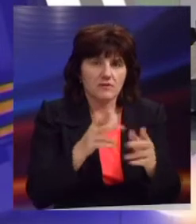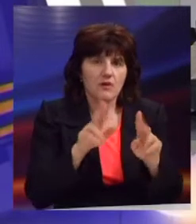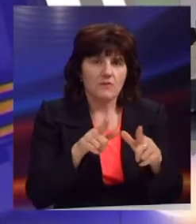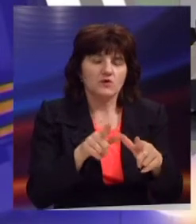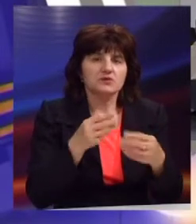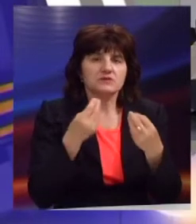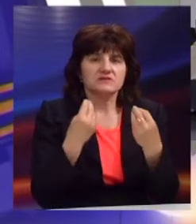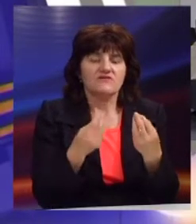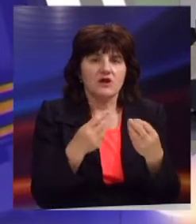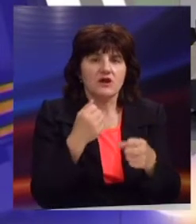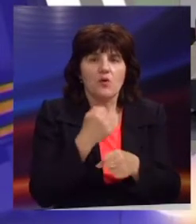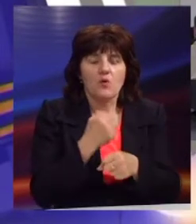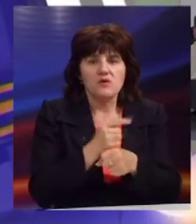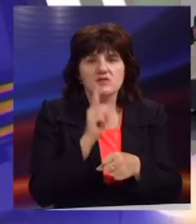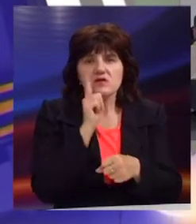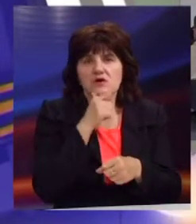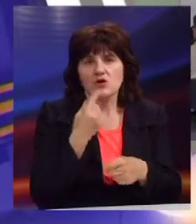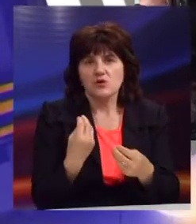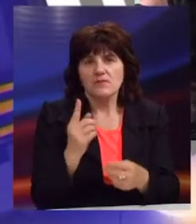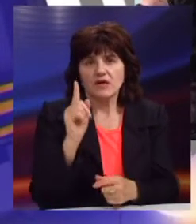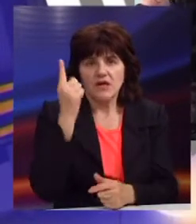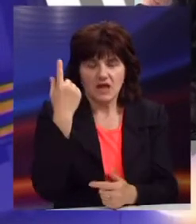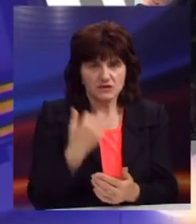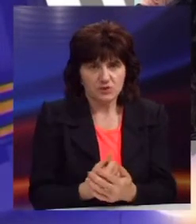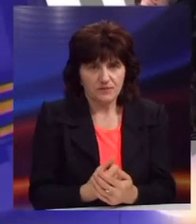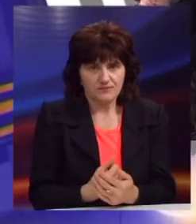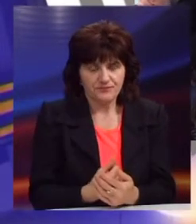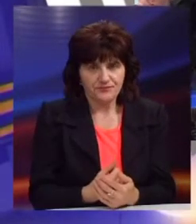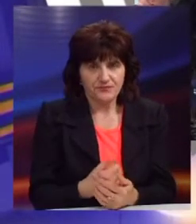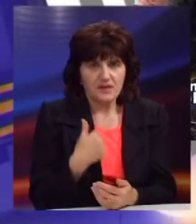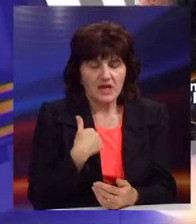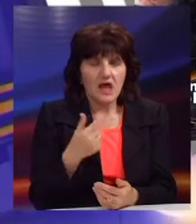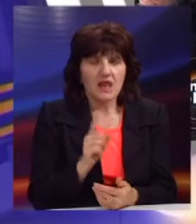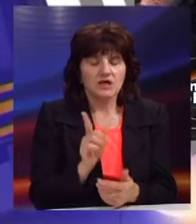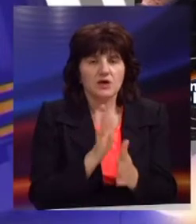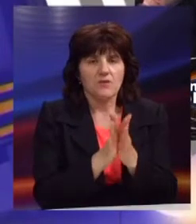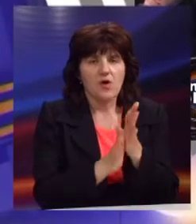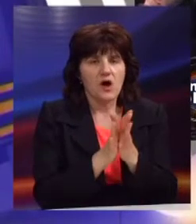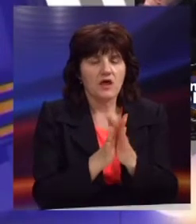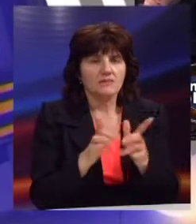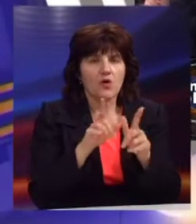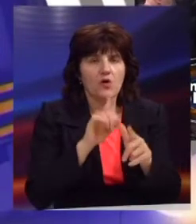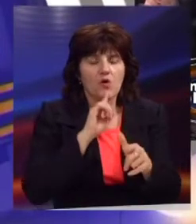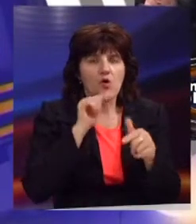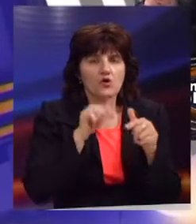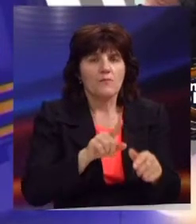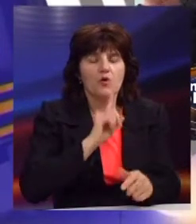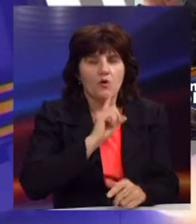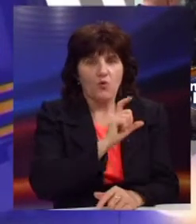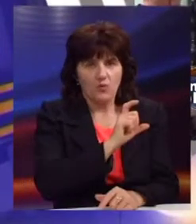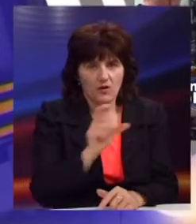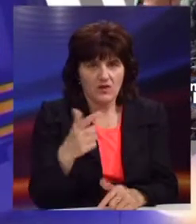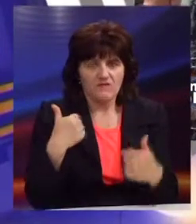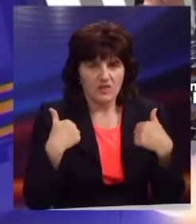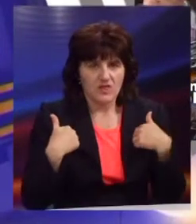tamo stvarno imati jako dobre rezultate. Nećemo, što se kaže, da raspravljamo o tome sad ko je kriv. Ja vjerujem da će